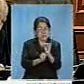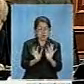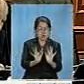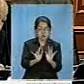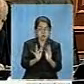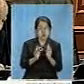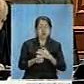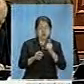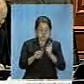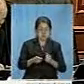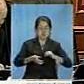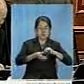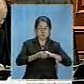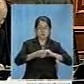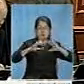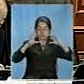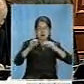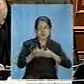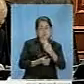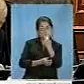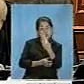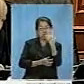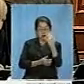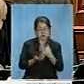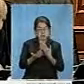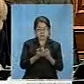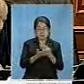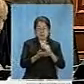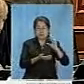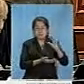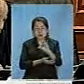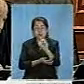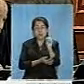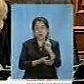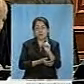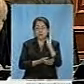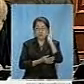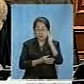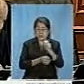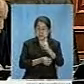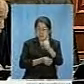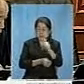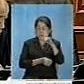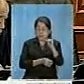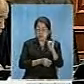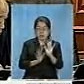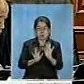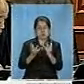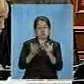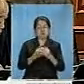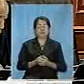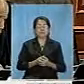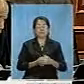ร่วมกันกับรัฐบาลเพื่อให้เกิดแน่ใจว่าเงินที่จะมีการลงทุนในอนาคตจะเกิดเป็นผลนอกจากนั้นขออนุญาตกราบเรียน